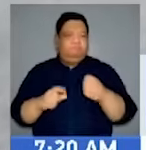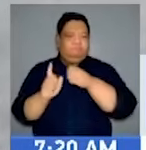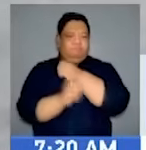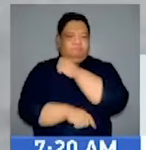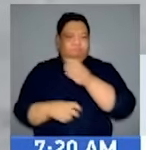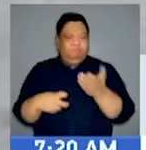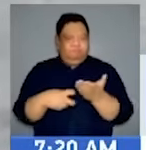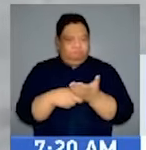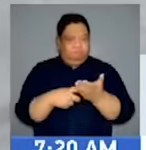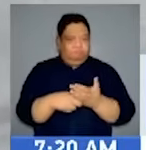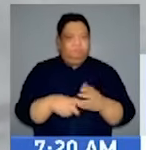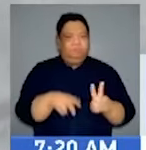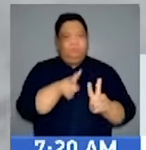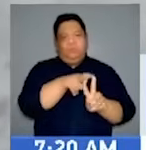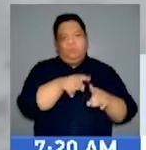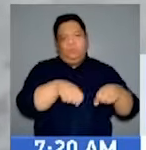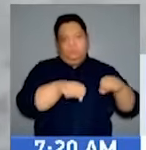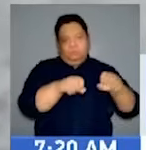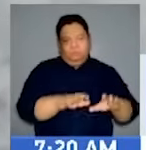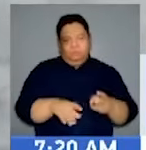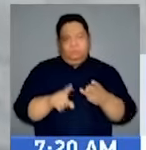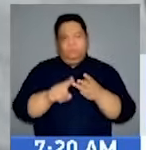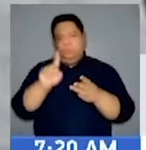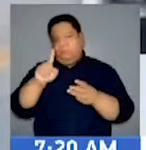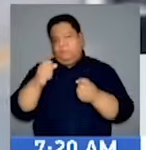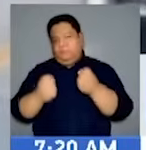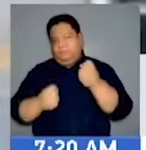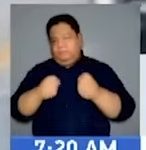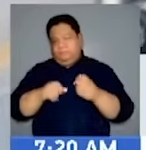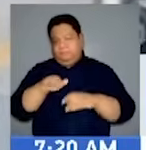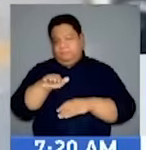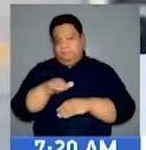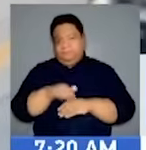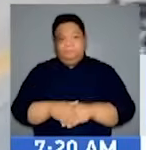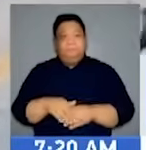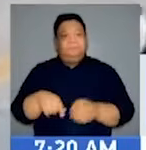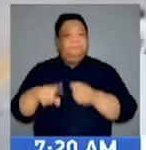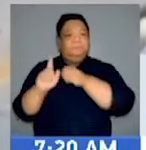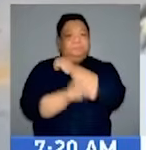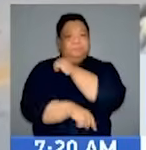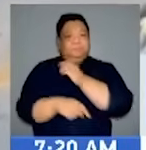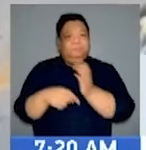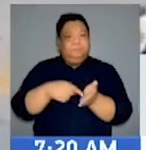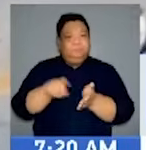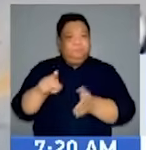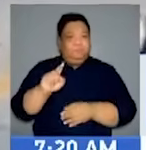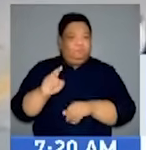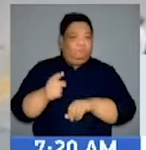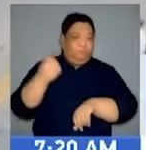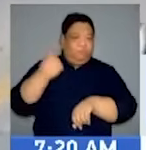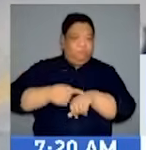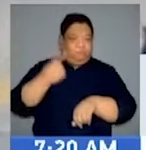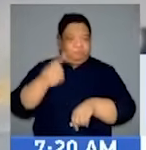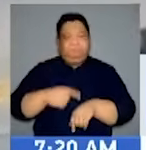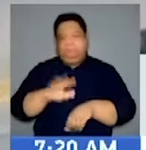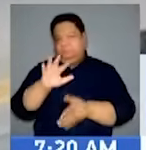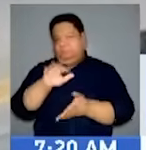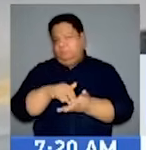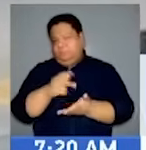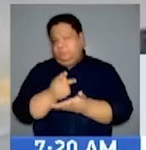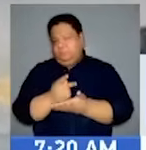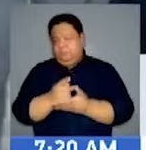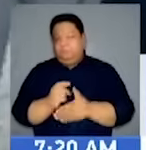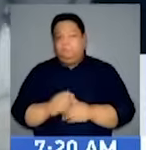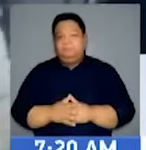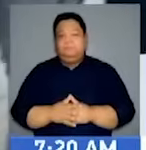at isang 4-wheel vehicle. 5,000 pesos na ang multa para sa unang paglabag. Bukod sa mga bus na otorisado ng LTFRB na